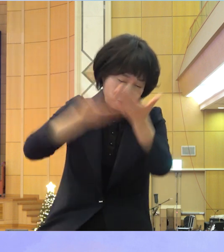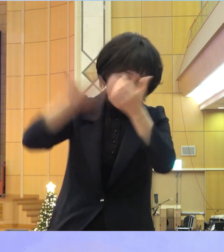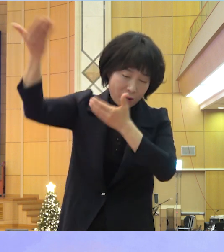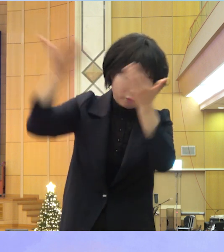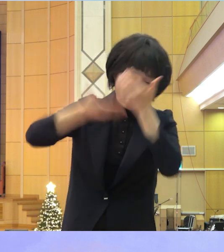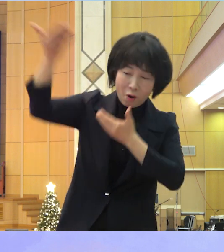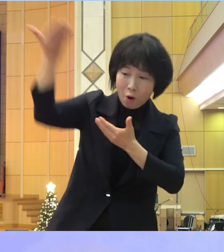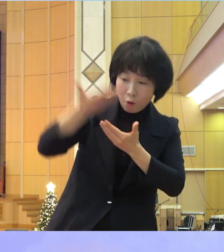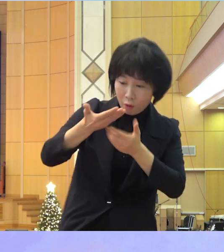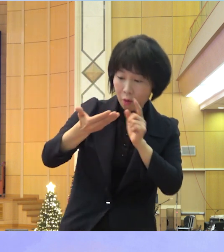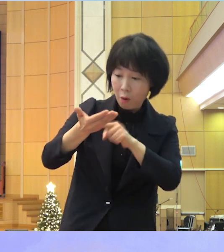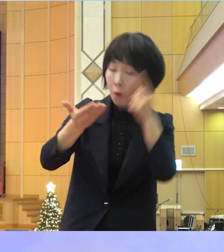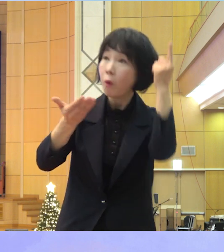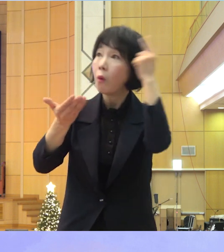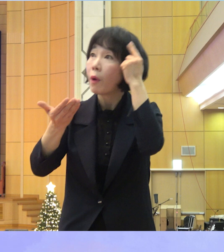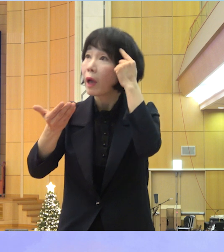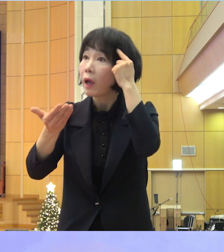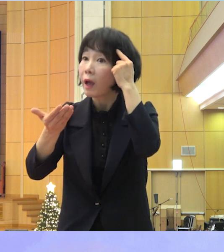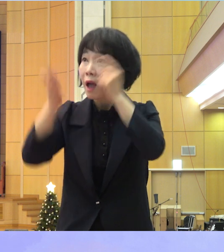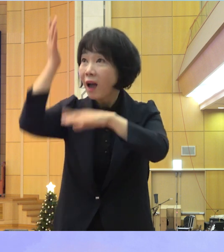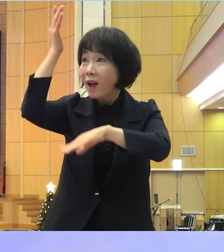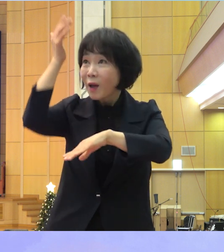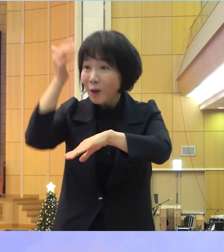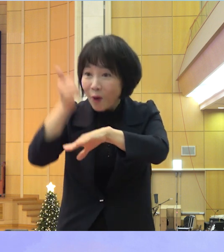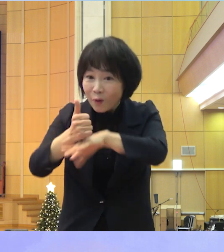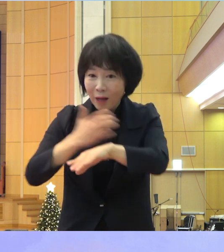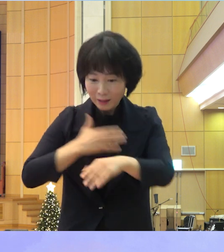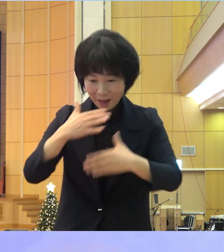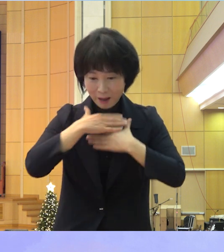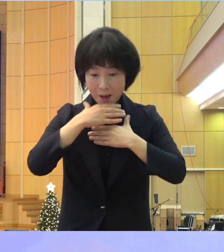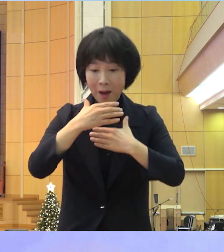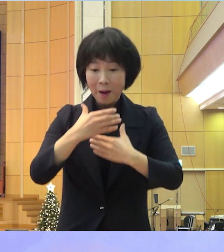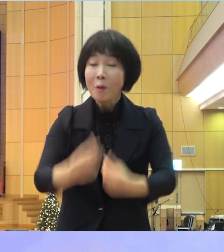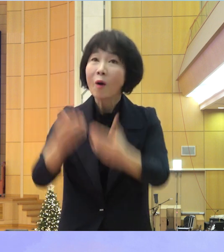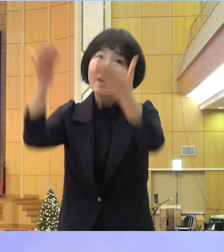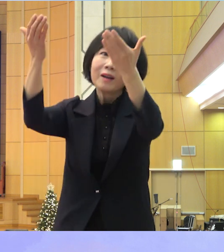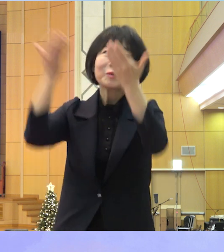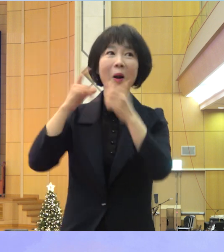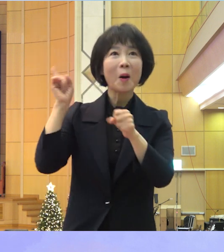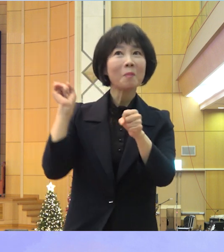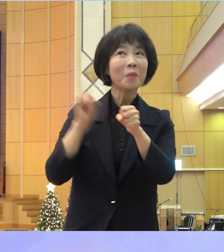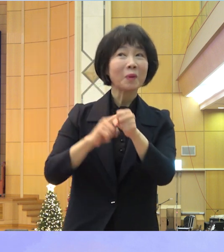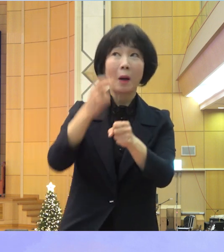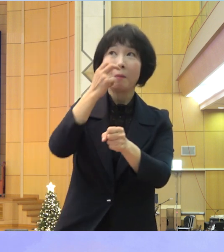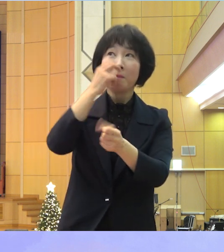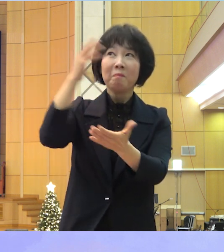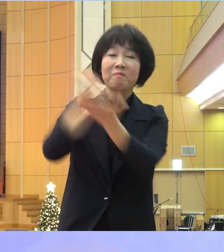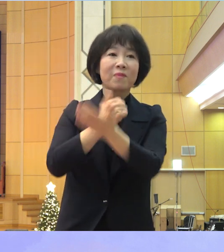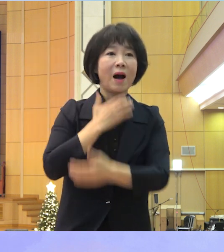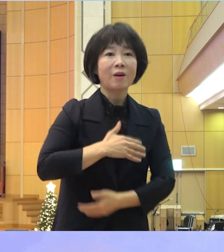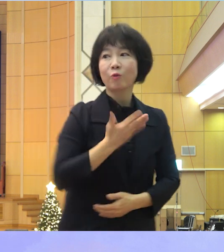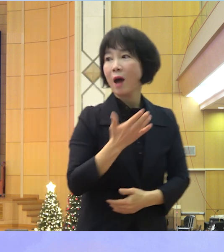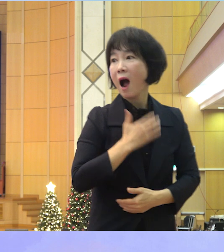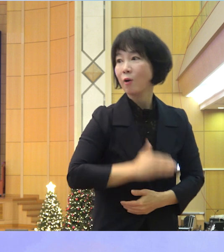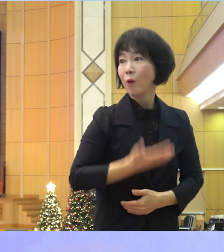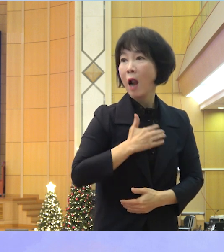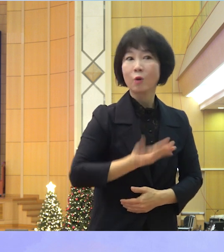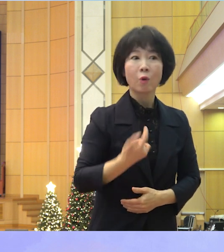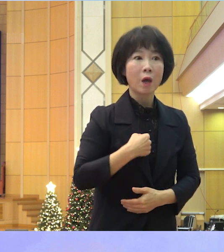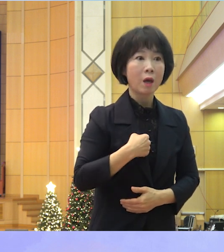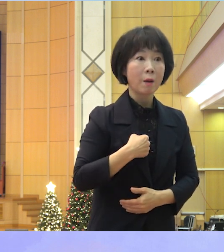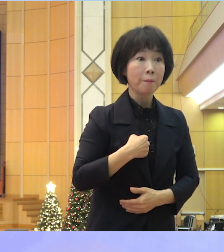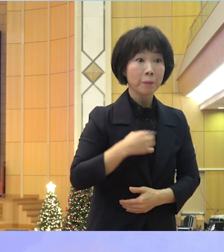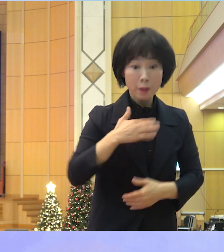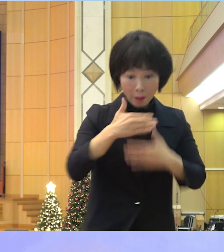것이 하나님의 평안을 나에게 주려고 하심이라. 아하, 죽음이 다가오기 전에는,